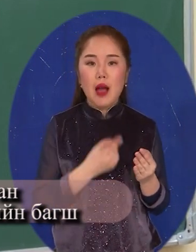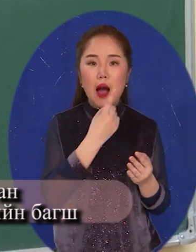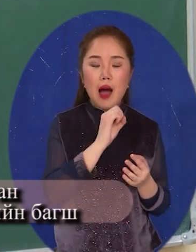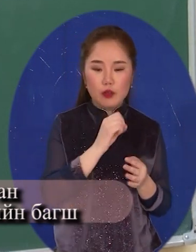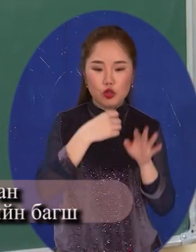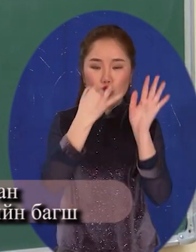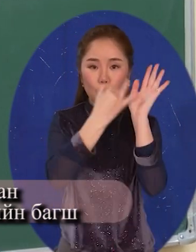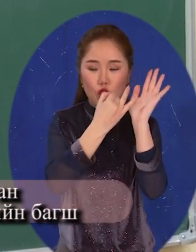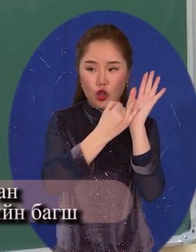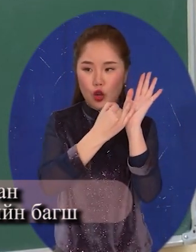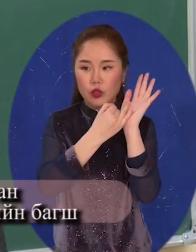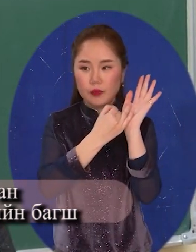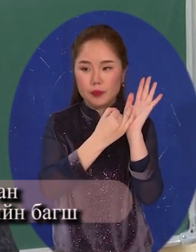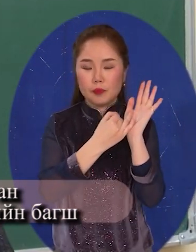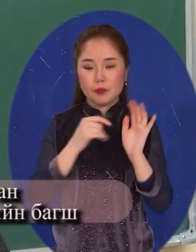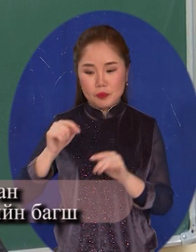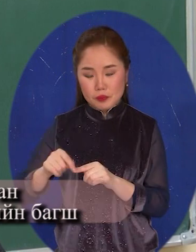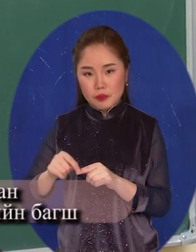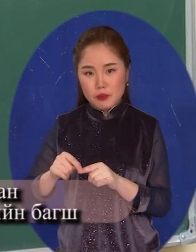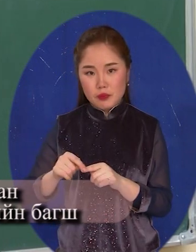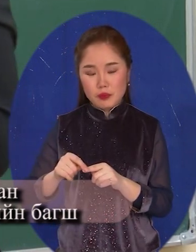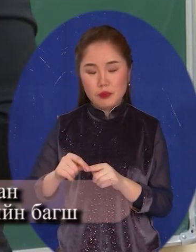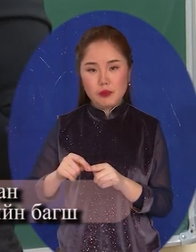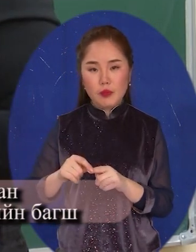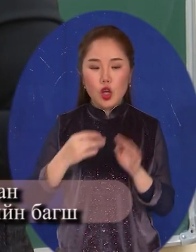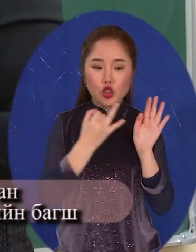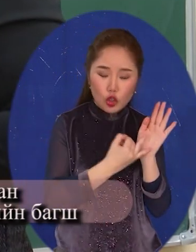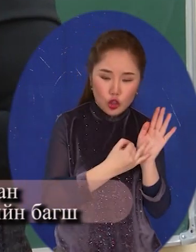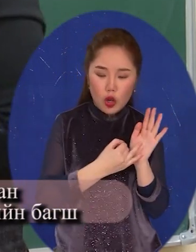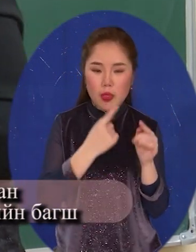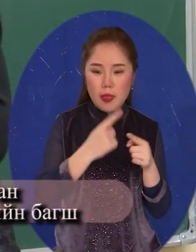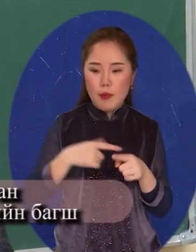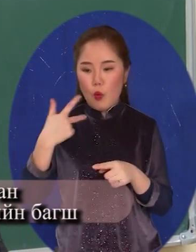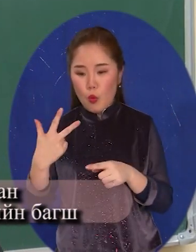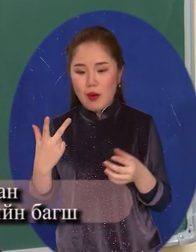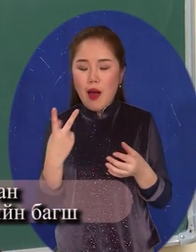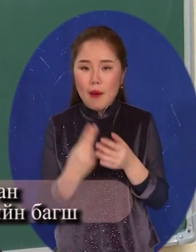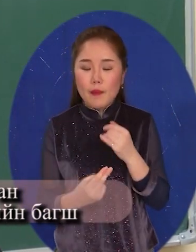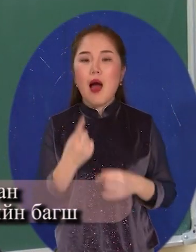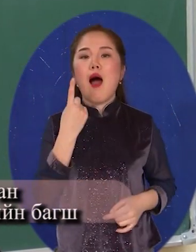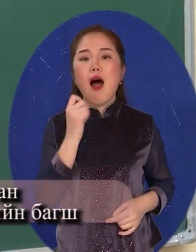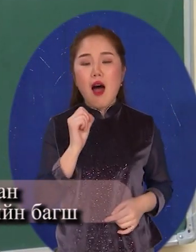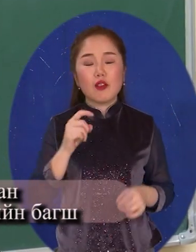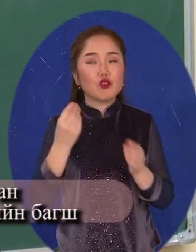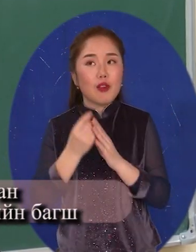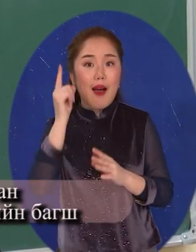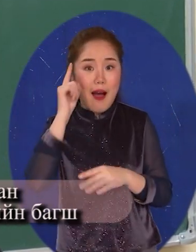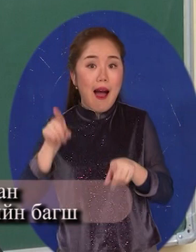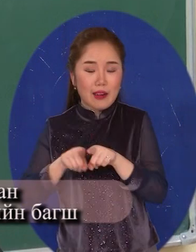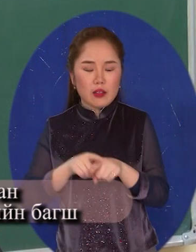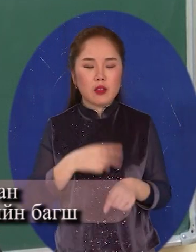қосайық. Сонда нешеу шығады? Жаңа біз 10'дық пен арттырып кемітіп есептеуді үйренгендіктен 156 болады.